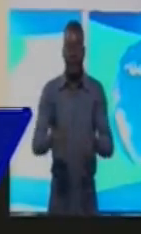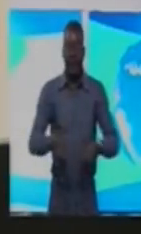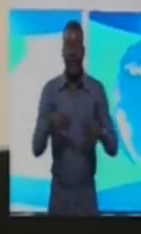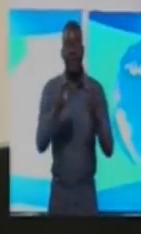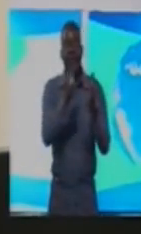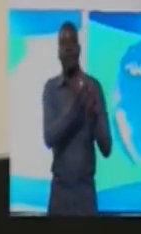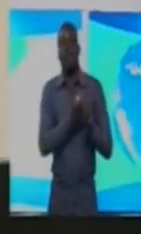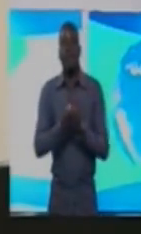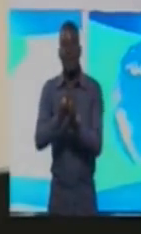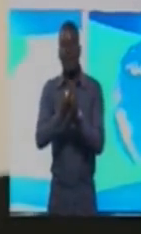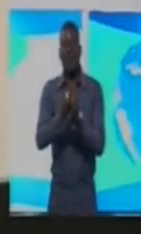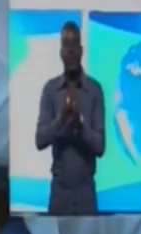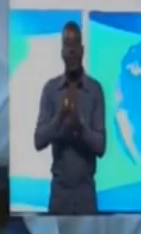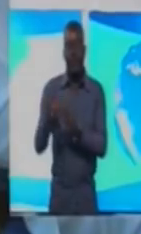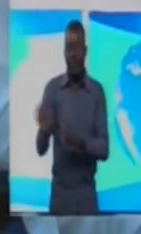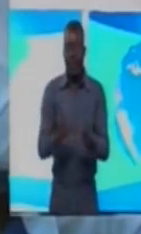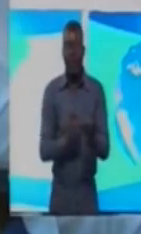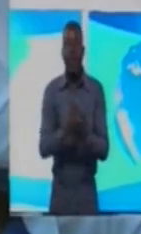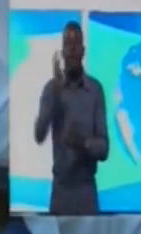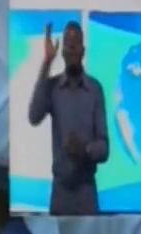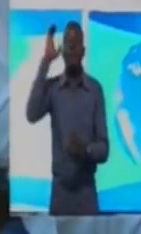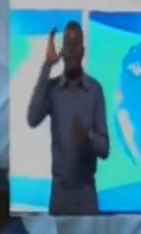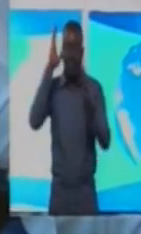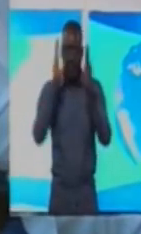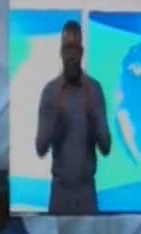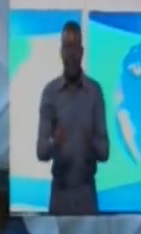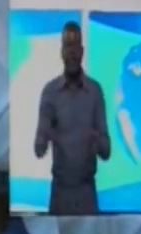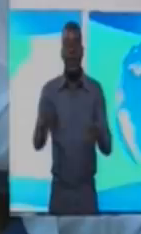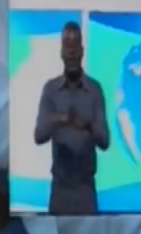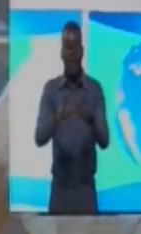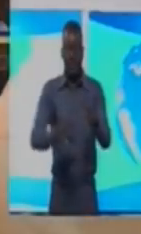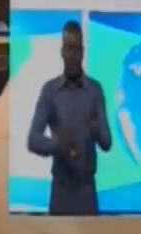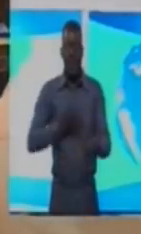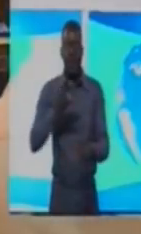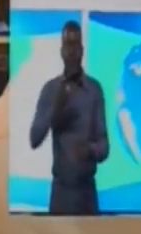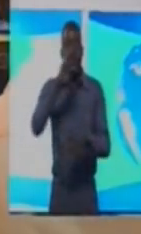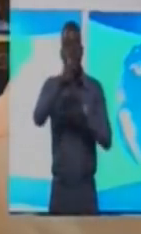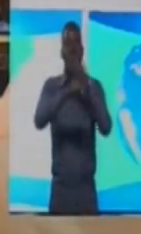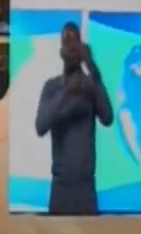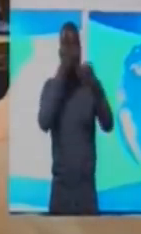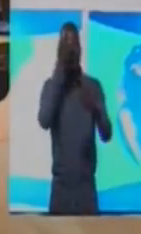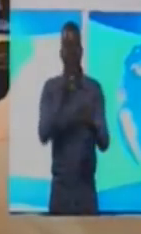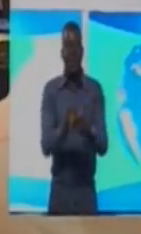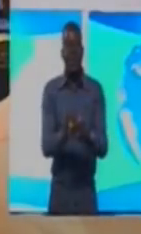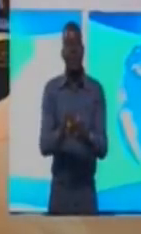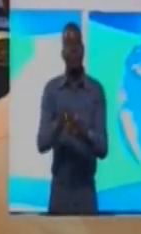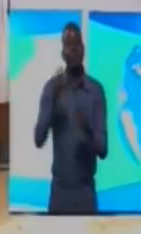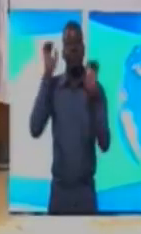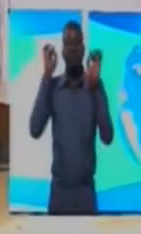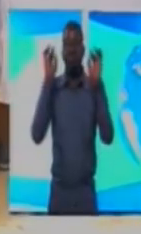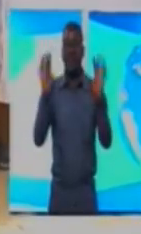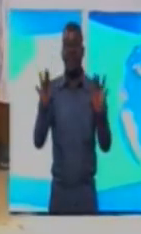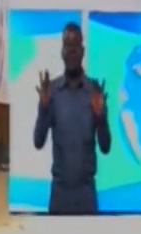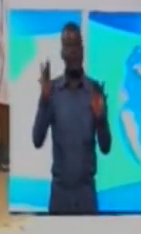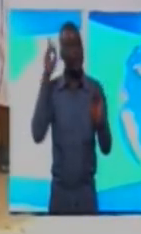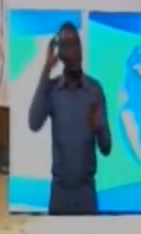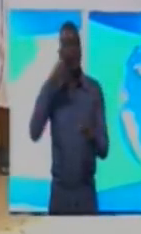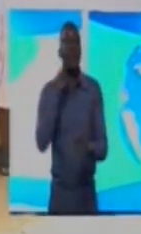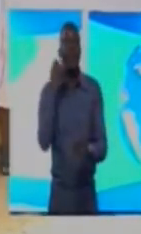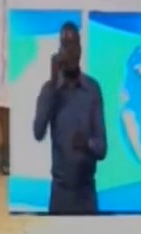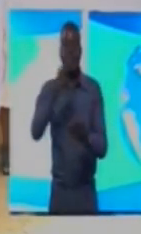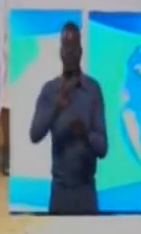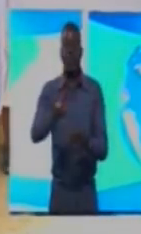ensemble, animés par des panélistes à même de sensibiliser l'opinion publique sur les dangers de